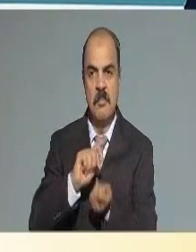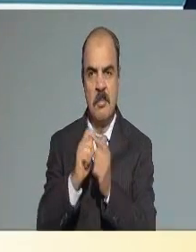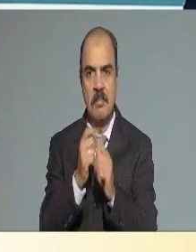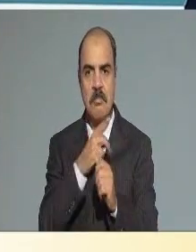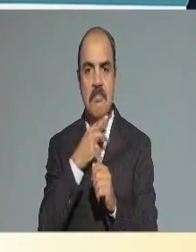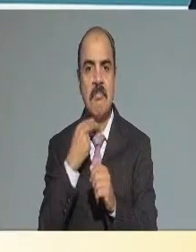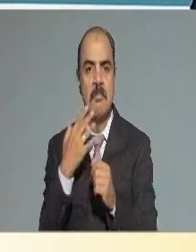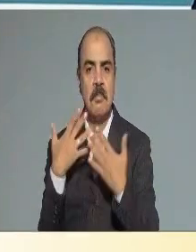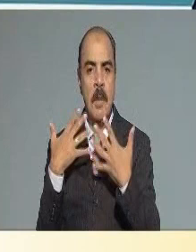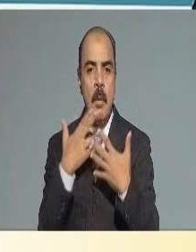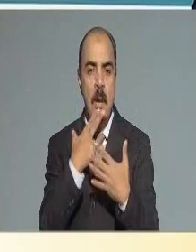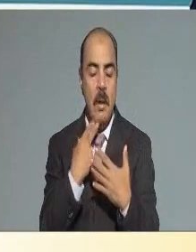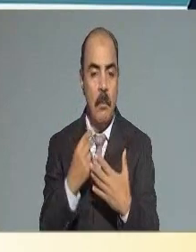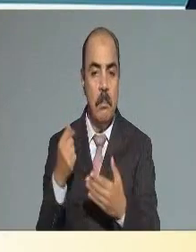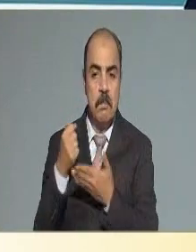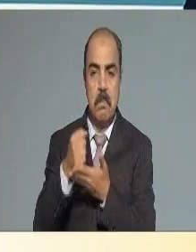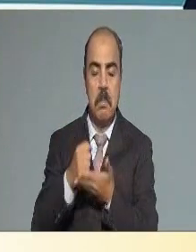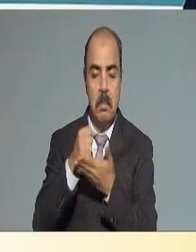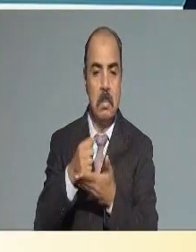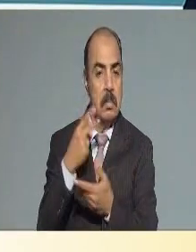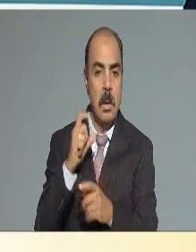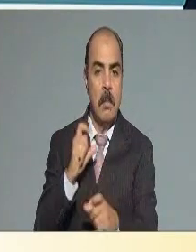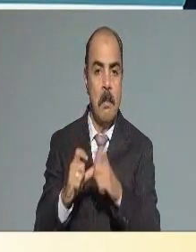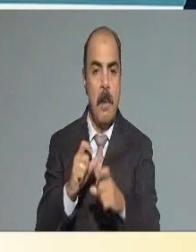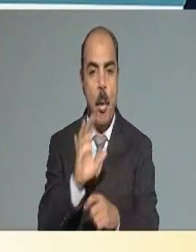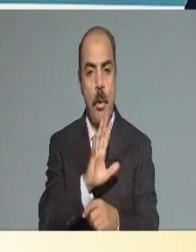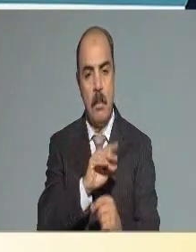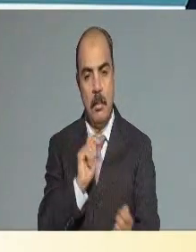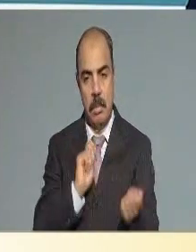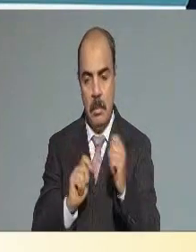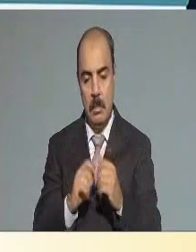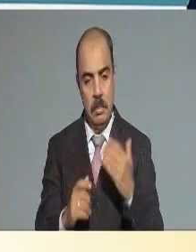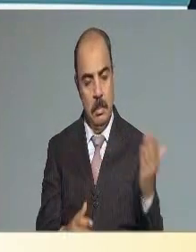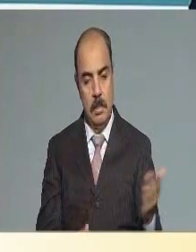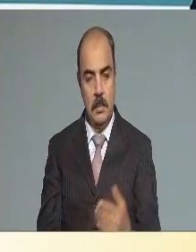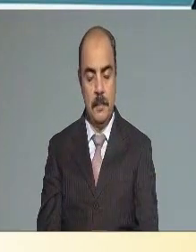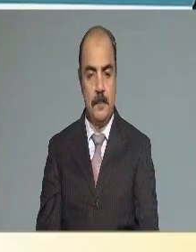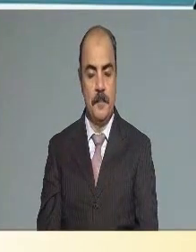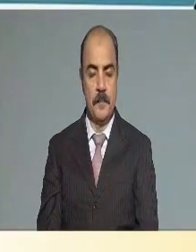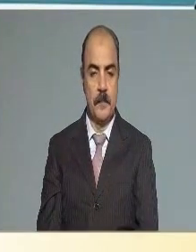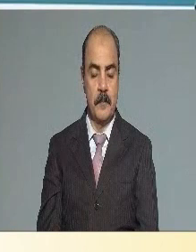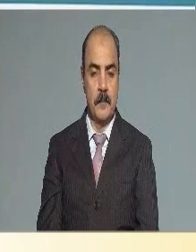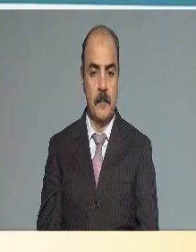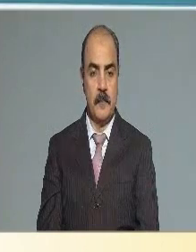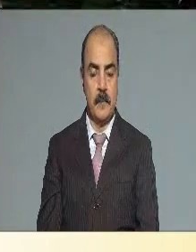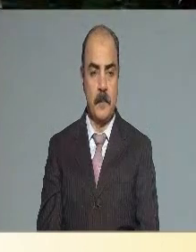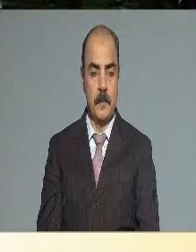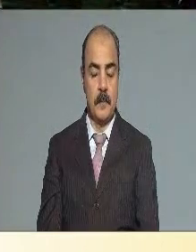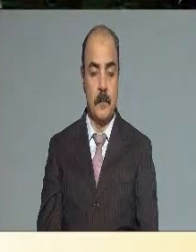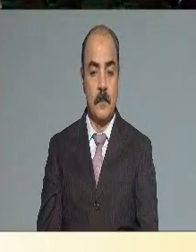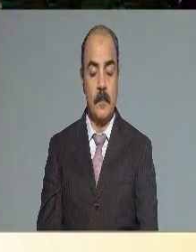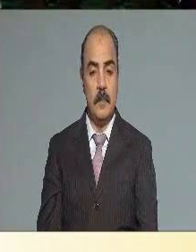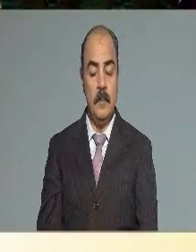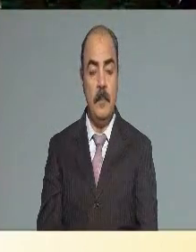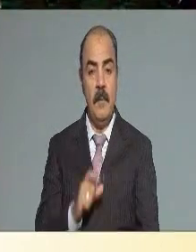هذا المشروع ممول من البنك الاوروبي لاعادة الاعمار والتنمية، في ضمانة من